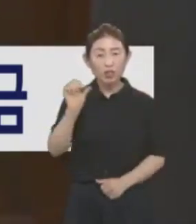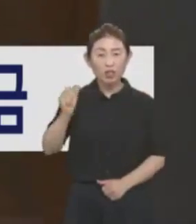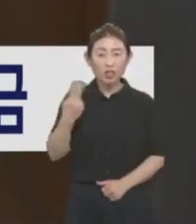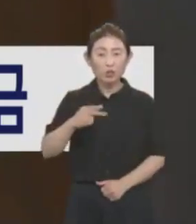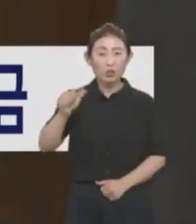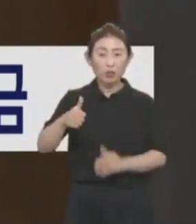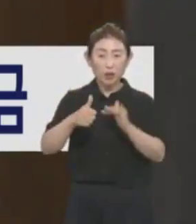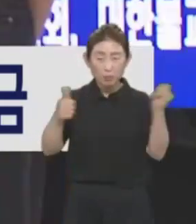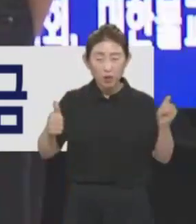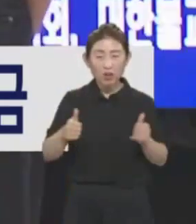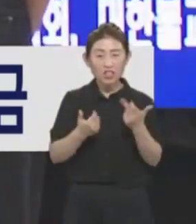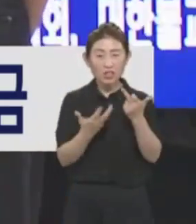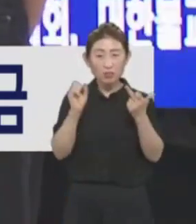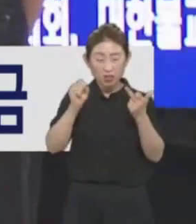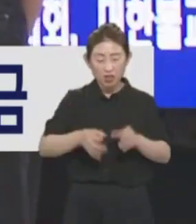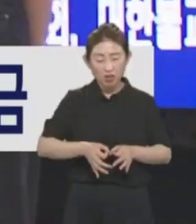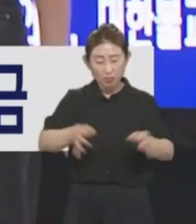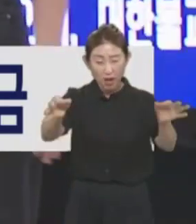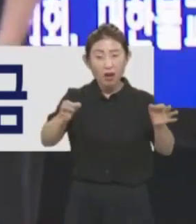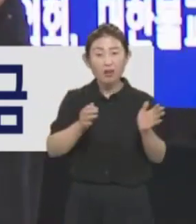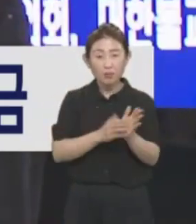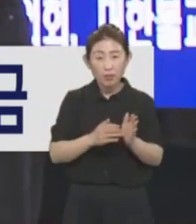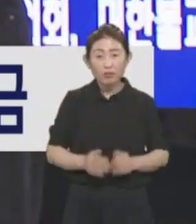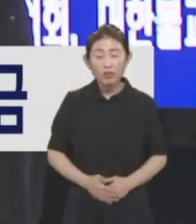2,500명에게 17억 원의 장학금을 지원했고